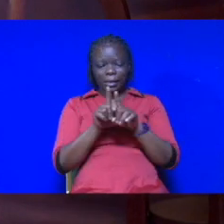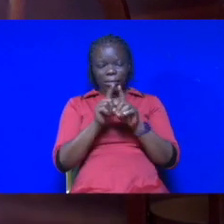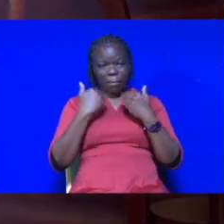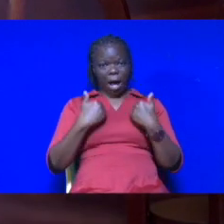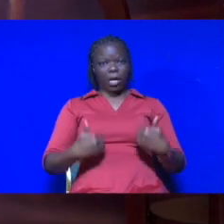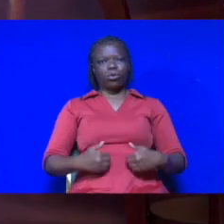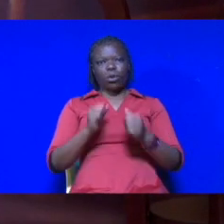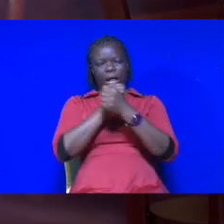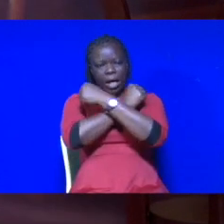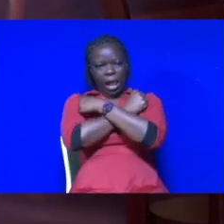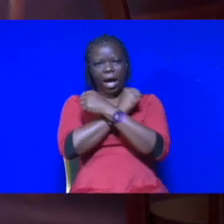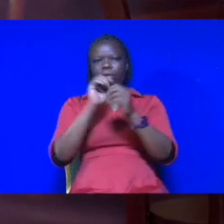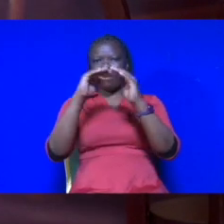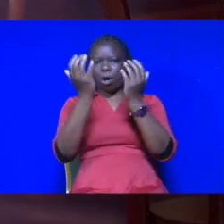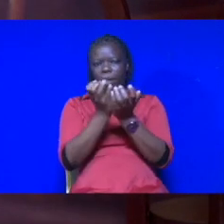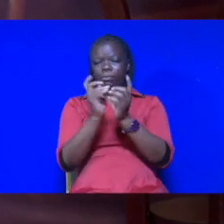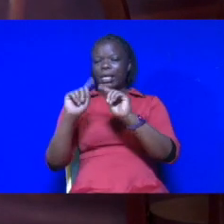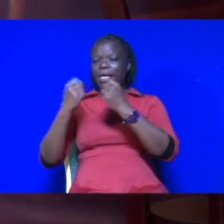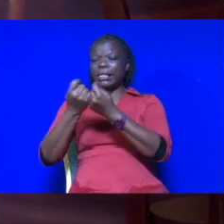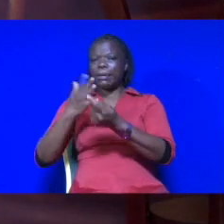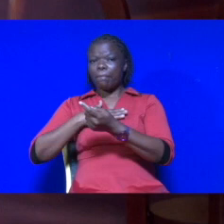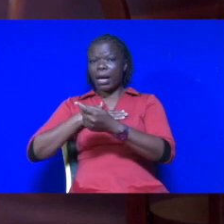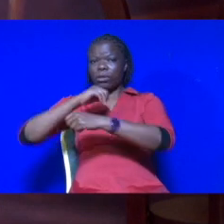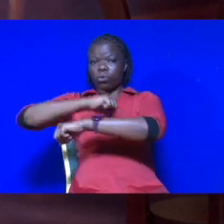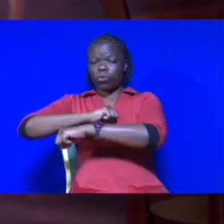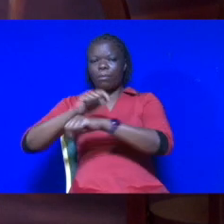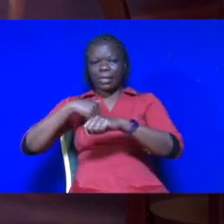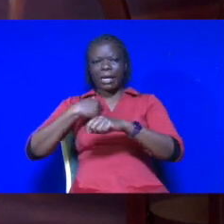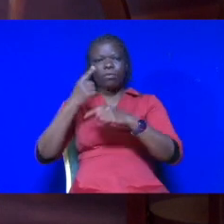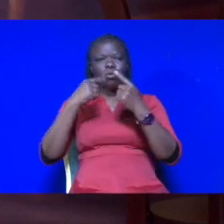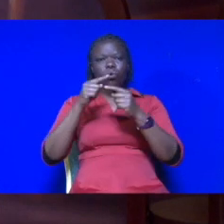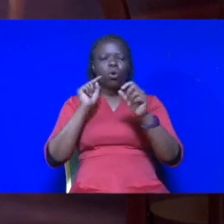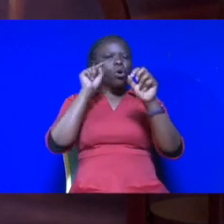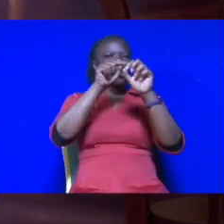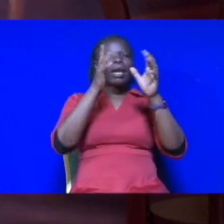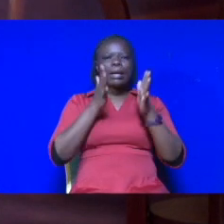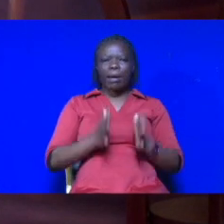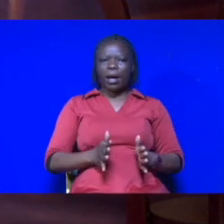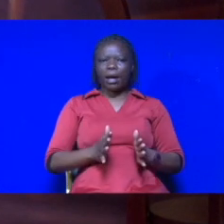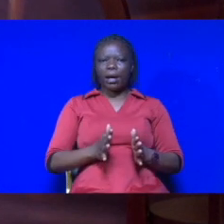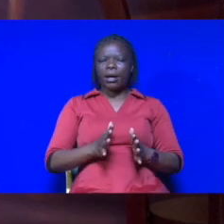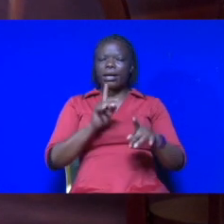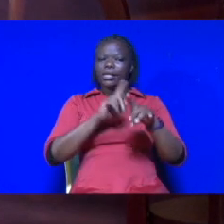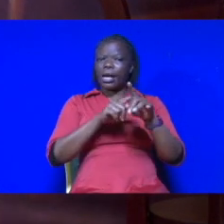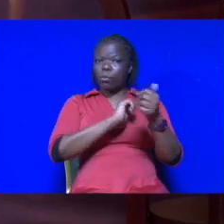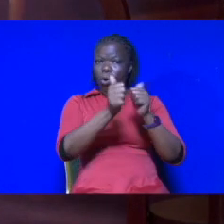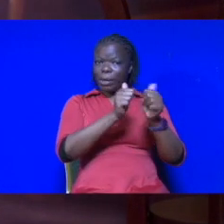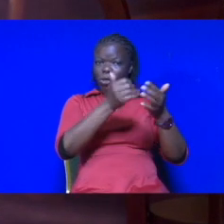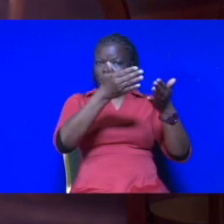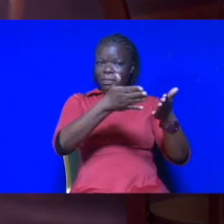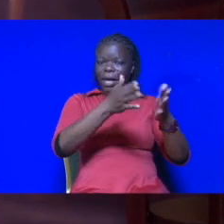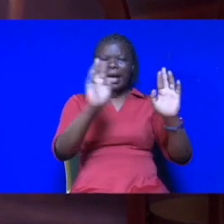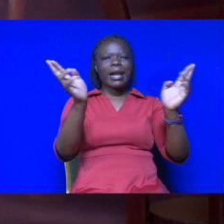Haya. Kwa timu yetu ya shule, mimi nilikuwa goalkeeper. Siku ya competition ikafika. Kila